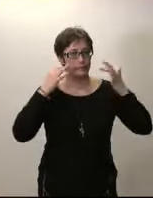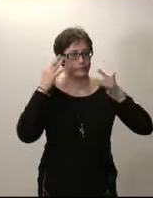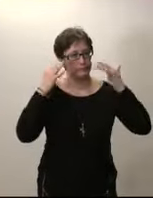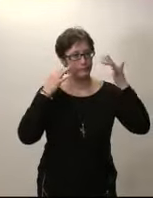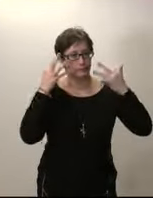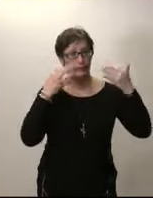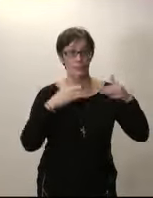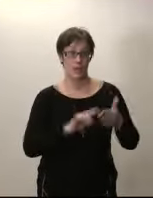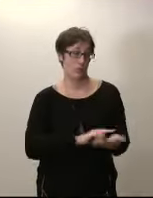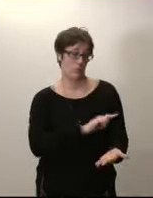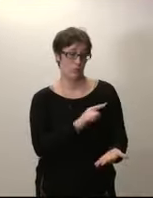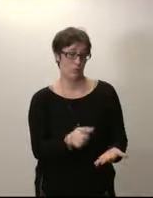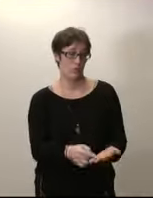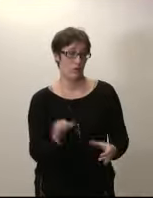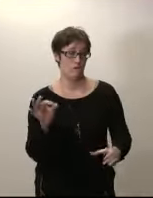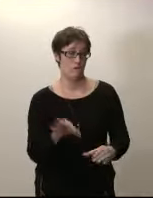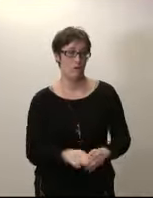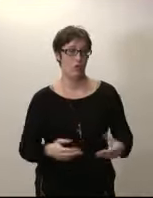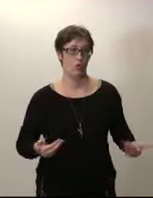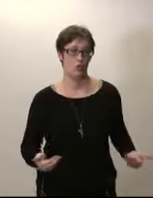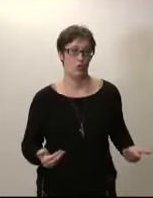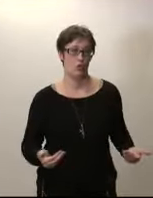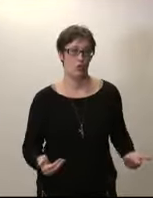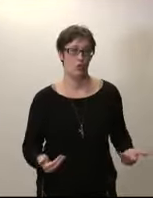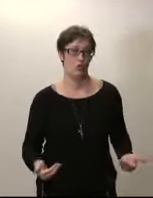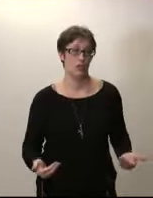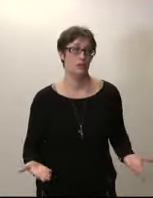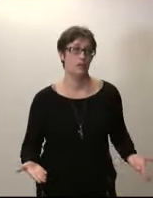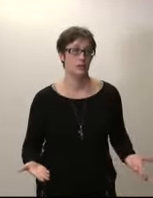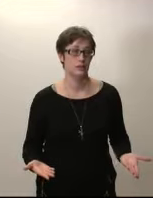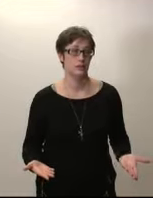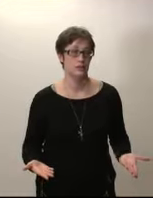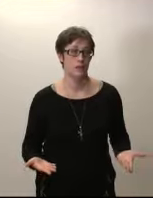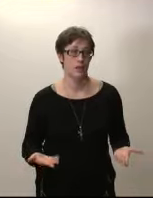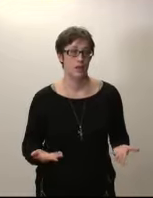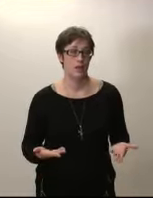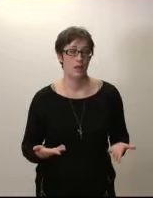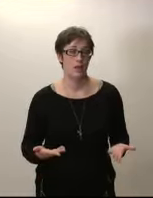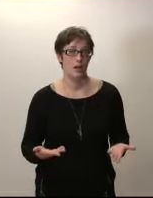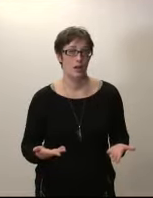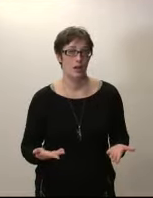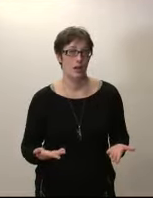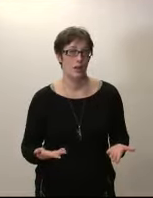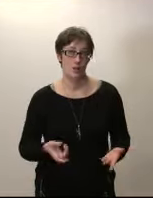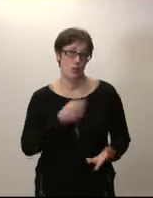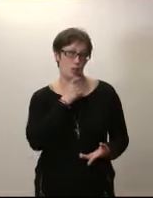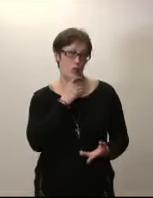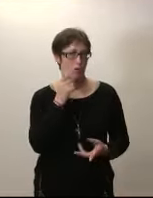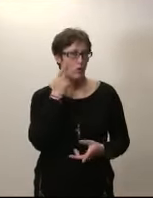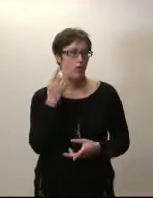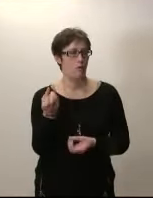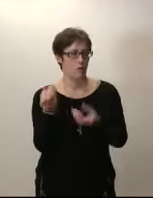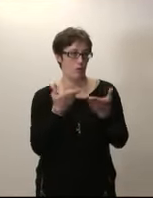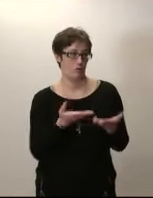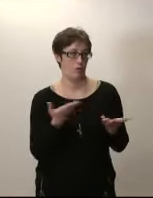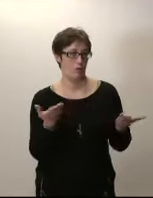le véritable budget, c'est aujourd'hui que nous le votons, avec à la clé ce que vous allez soumettre à notre Assemblée tout à l'heure. Je crois que c'est le point suivant, une augmentation